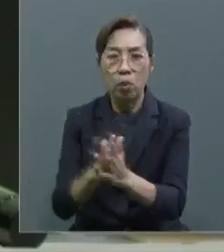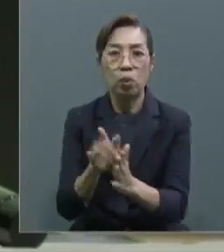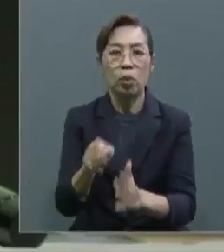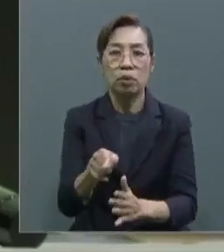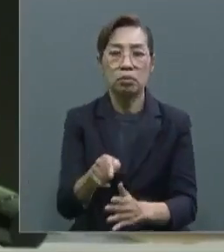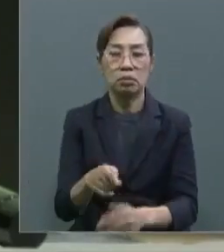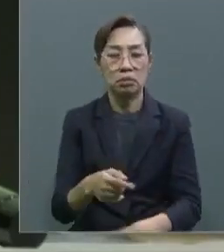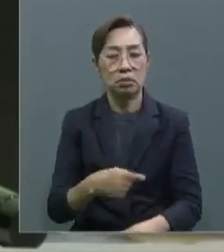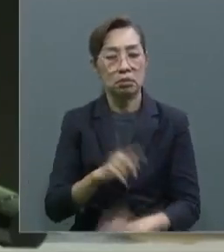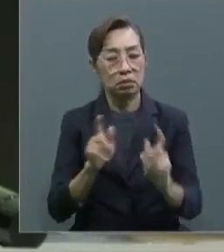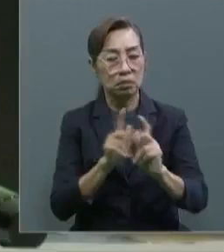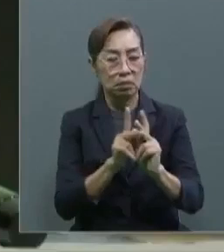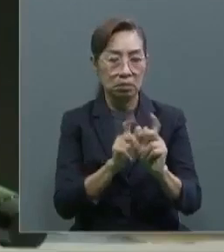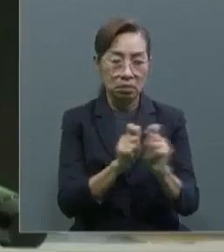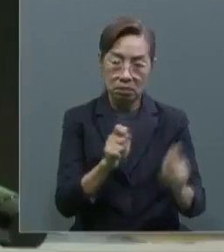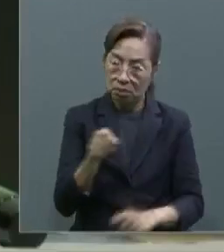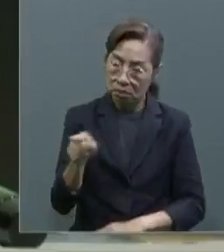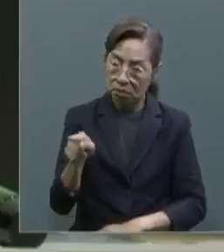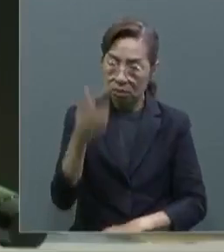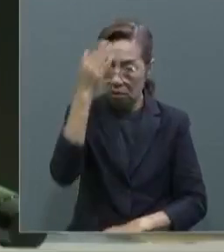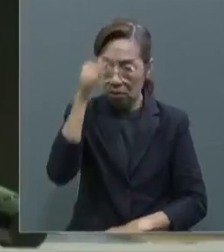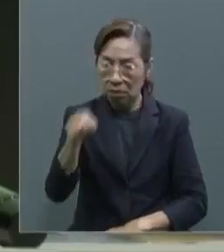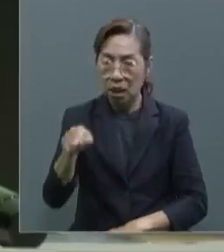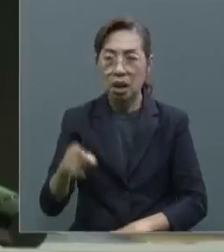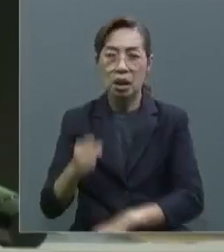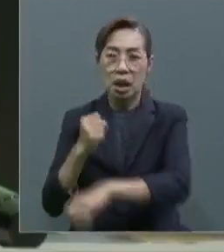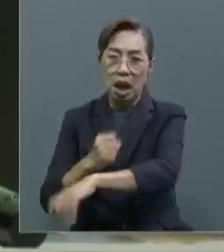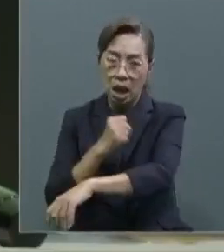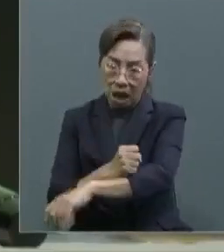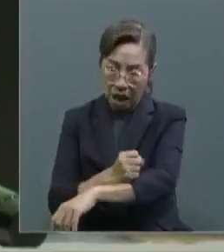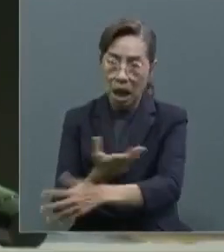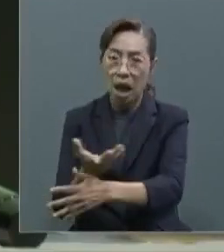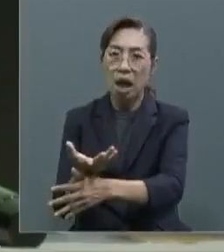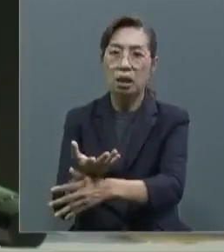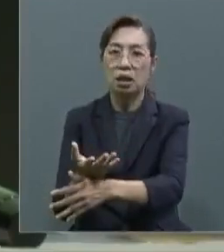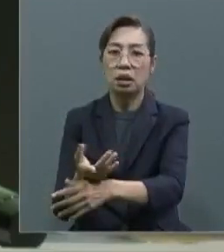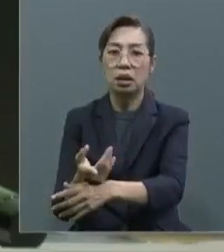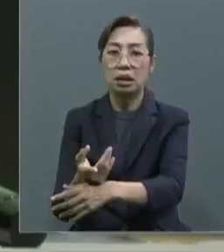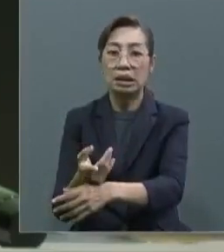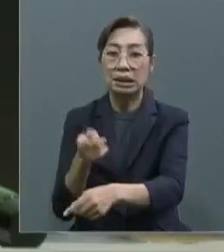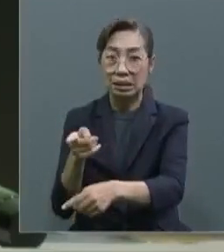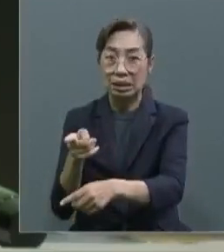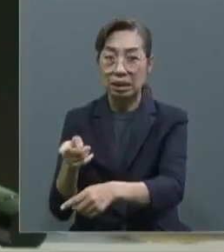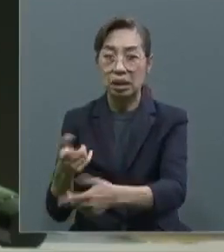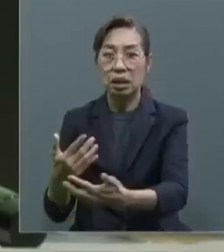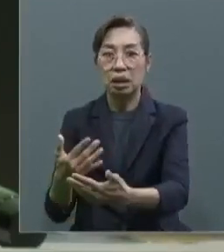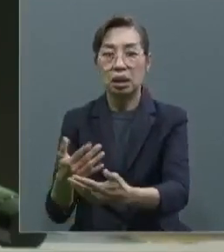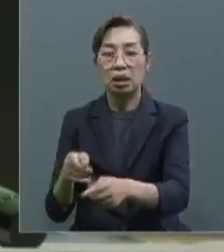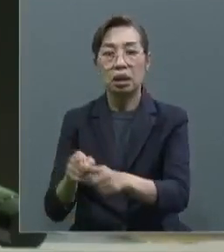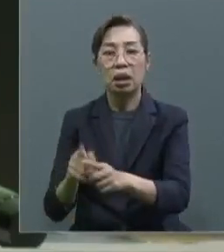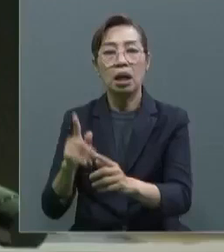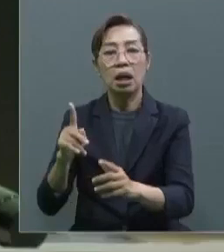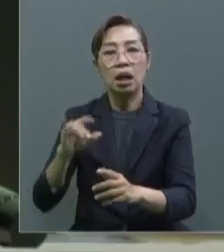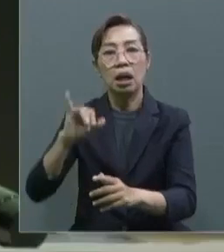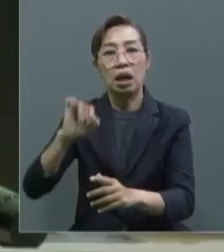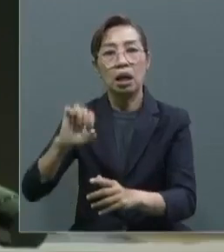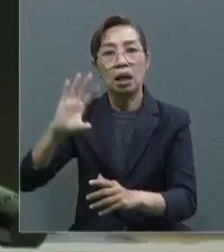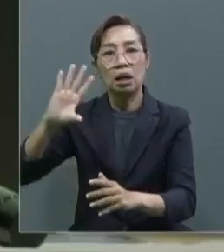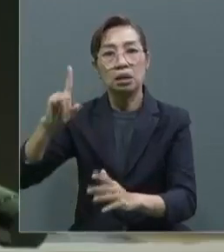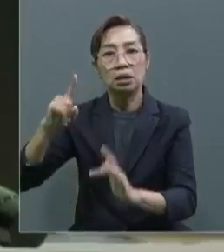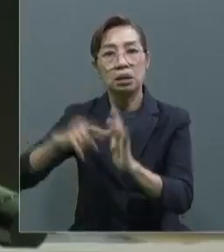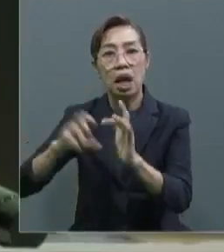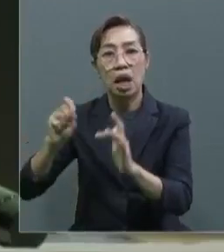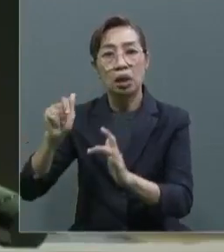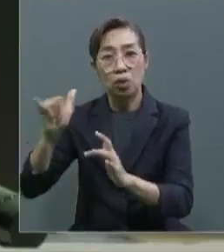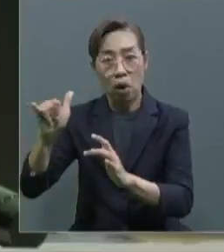าทำไมเอาค่าขุดเจาะซึ่งเป็นค่าใช้สอยไปรวมกับค่าคลุพันธ์